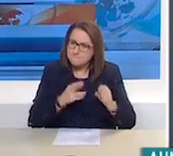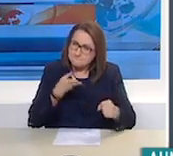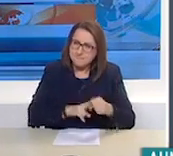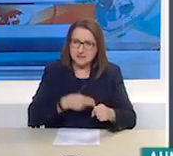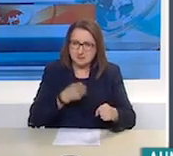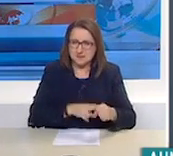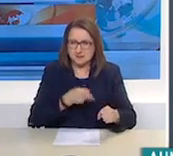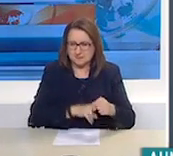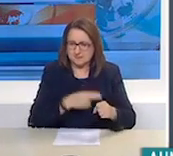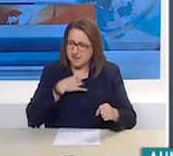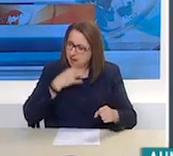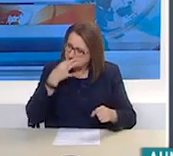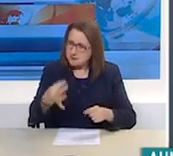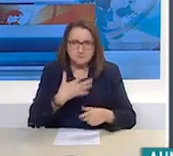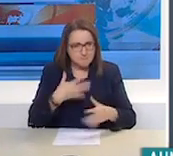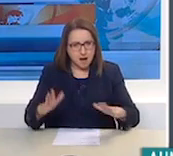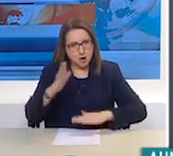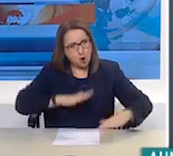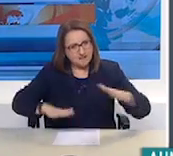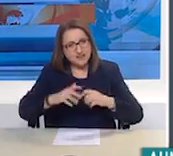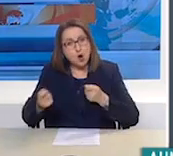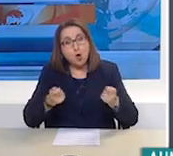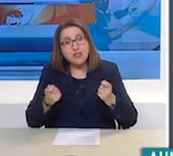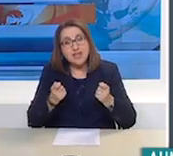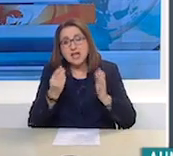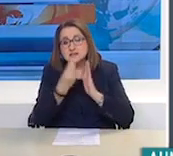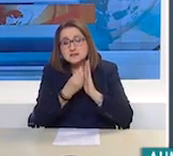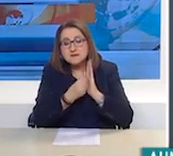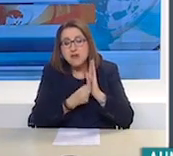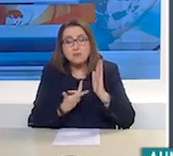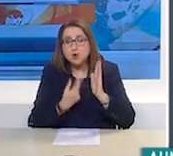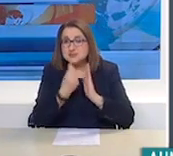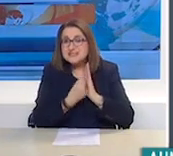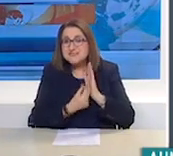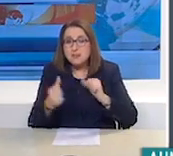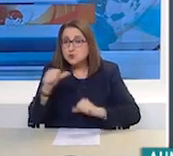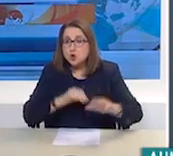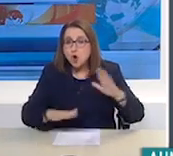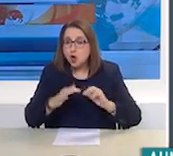σε μια συγκεκριμένη πυκνότητα χλωρίου μέσα στο νερό. Που αυτό είναι σίγουρα και